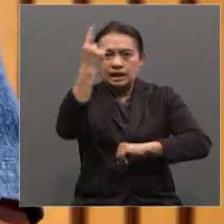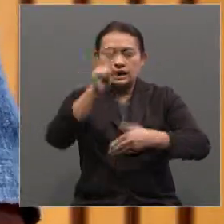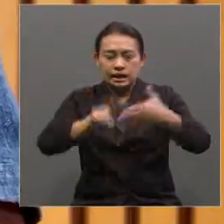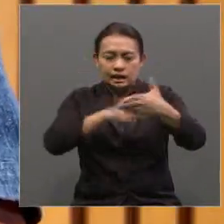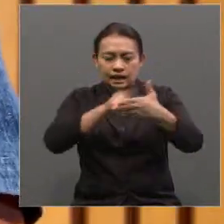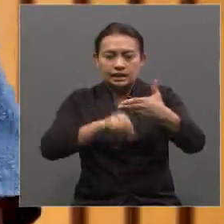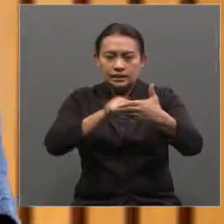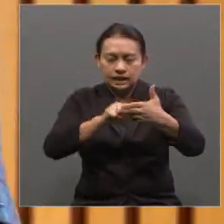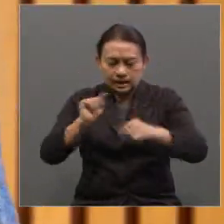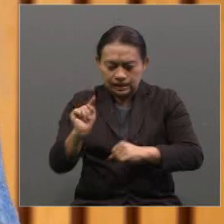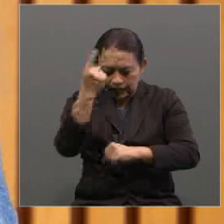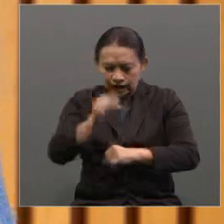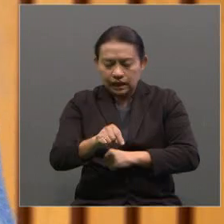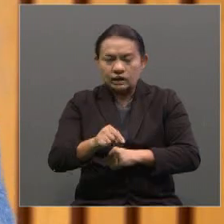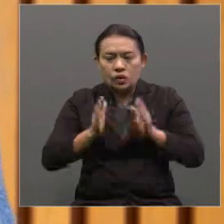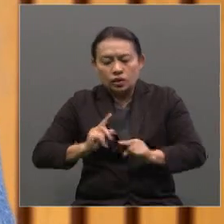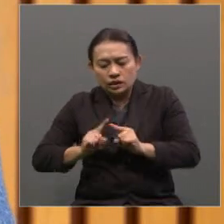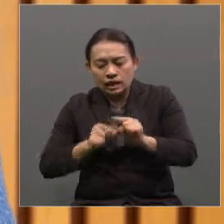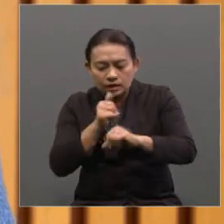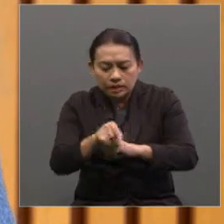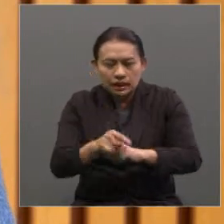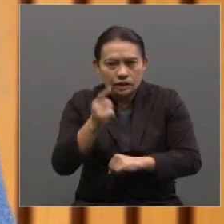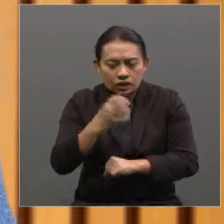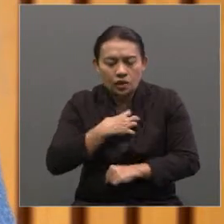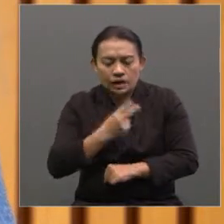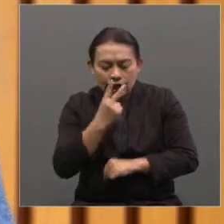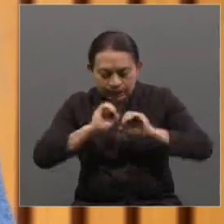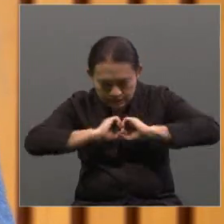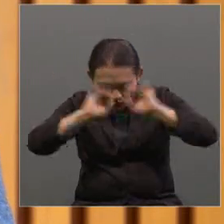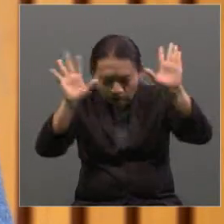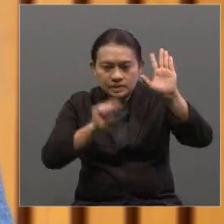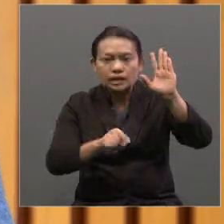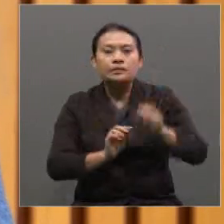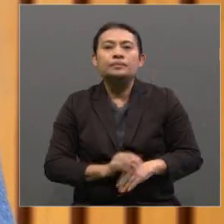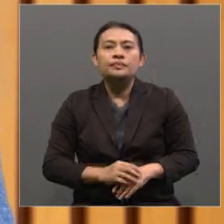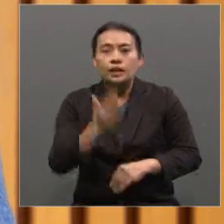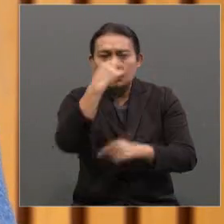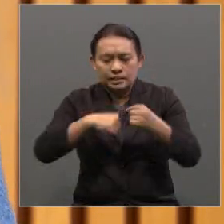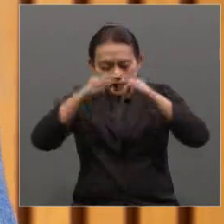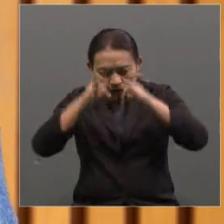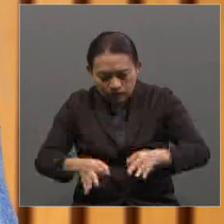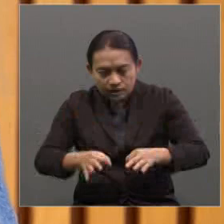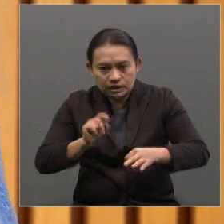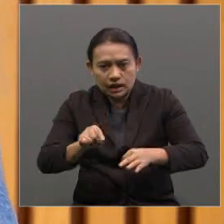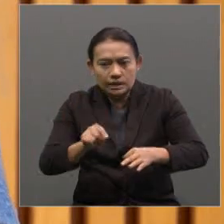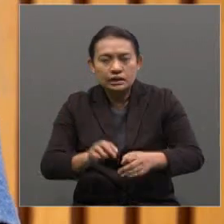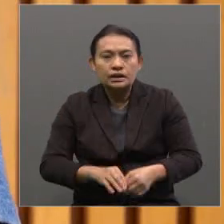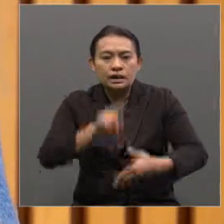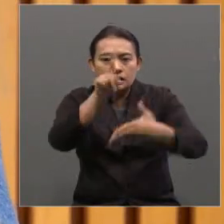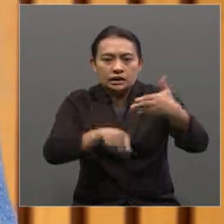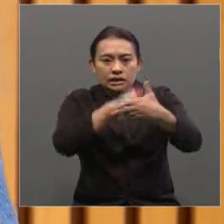การความชัดเจนเพราะความชัดเจนเนี่ยมันทำให้เขา forecast ได้ว่าเออเฮ้ยถ้าเขาจะตัดสินใจเลือกสีไหนก็ต